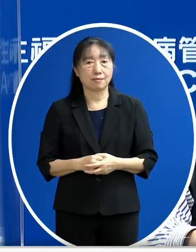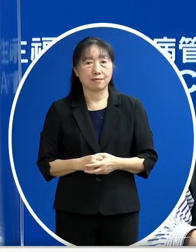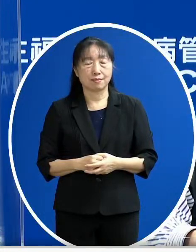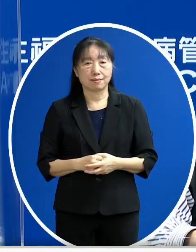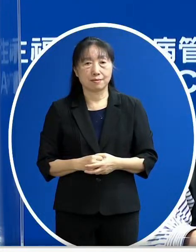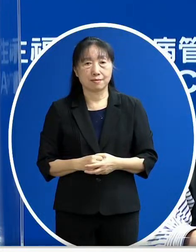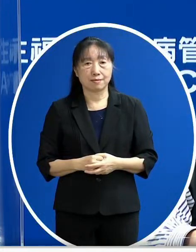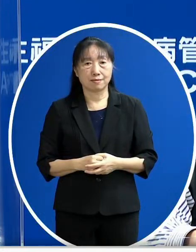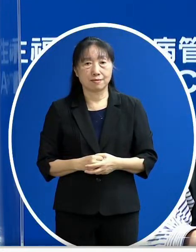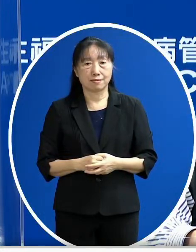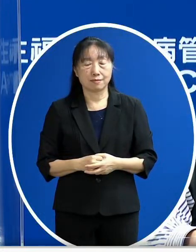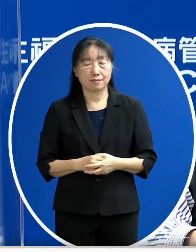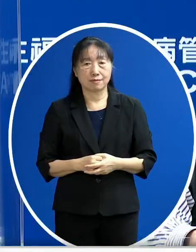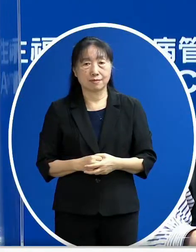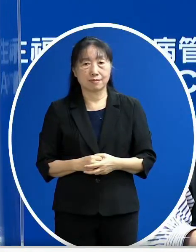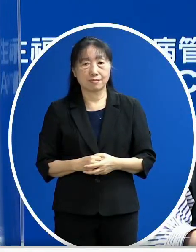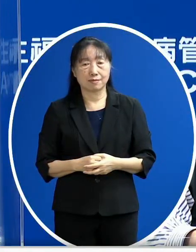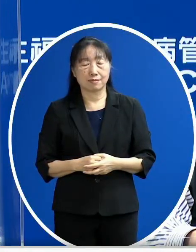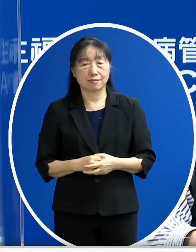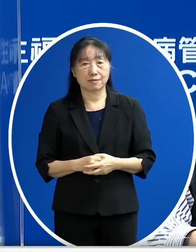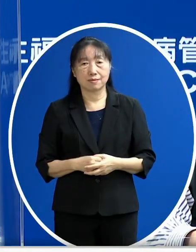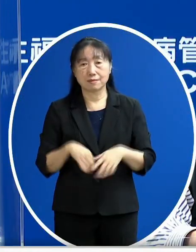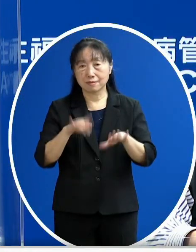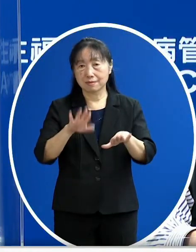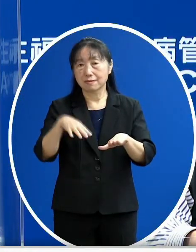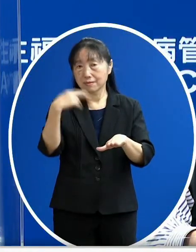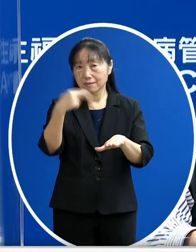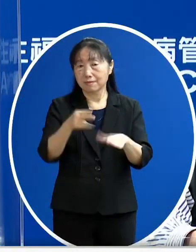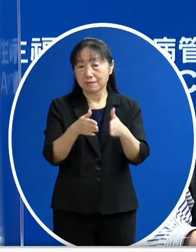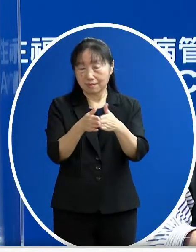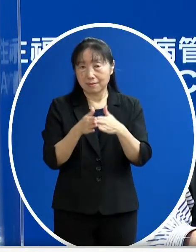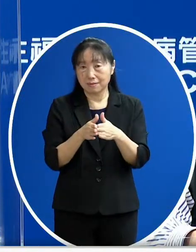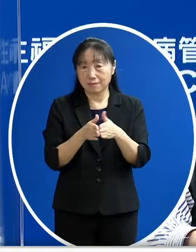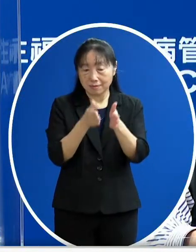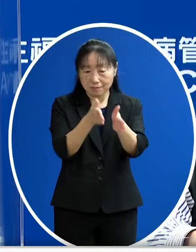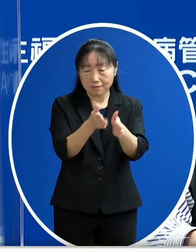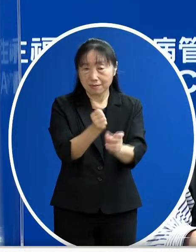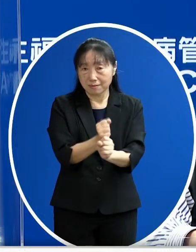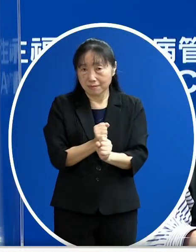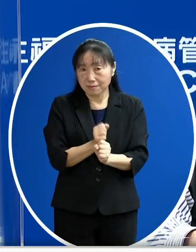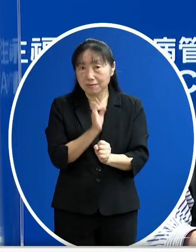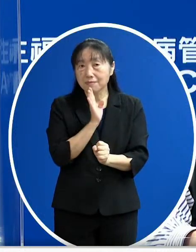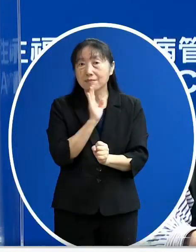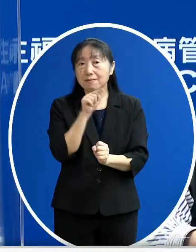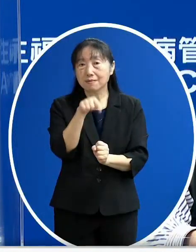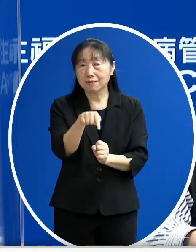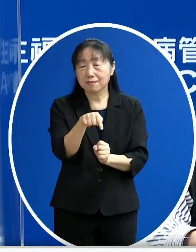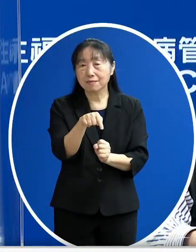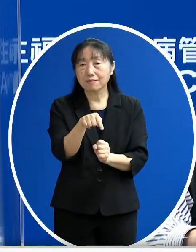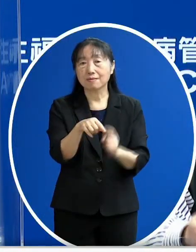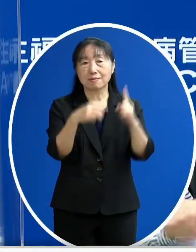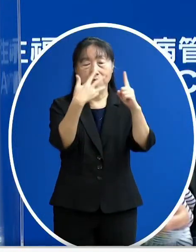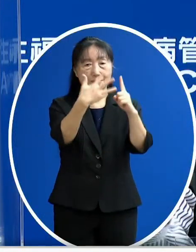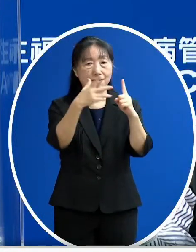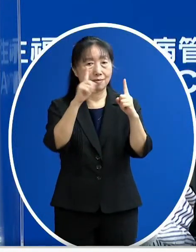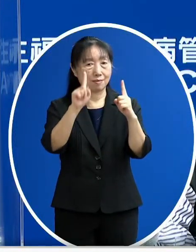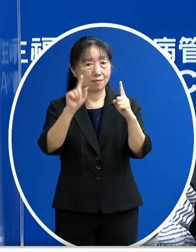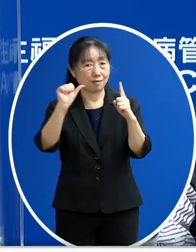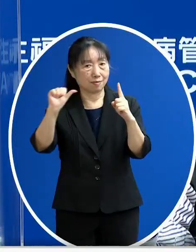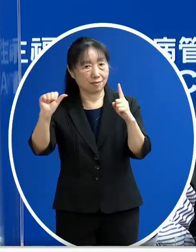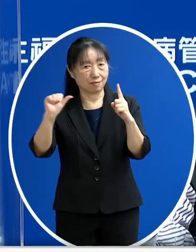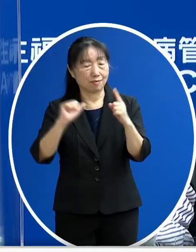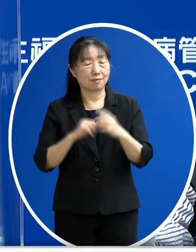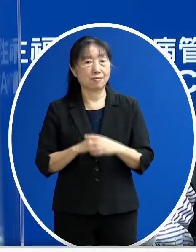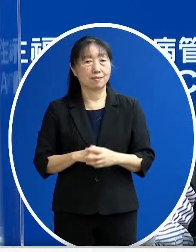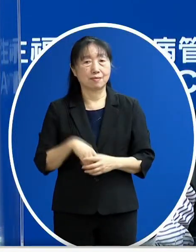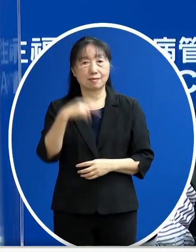里面大概这个应该是说在需要再注意的是这个指标个案18155，